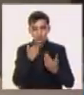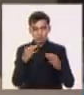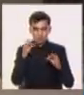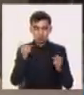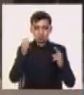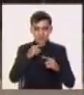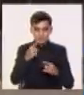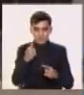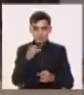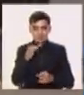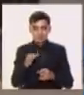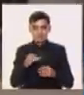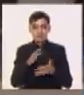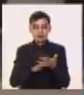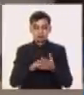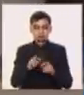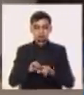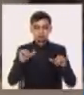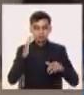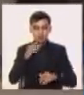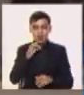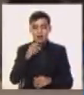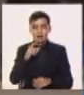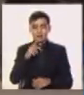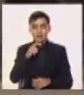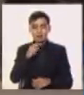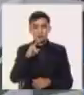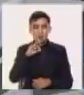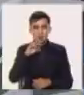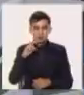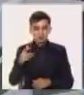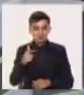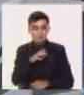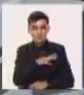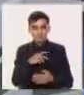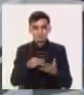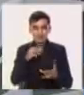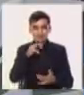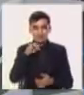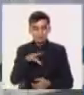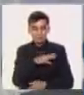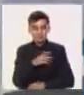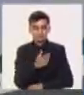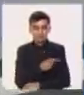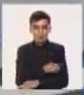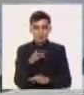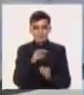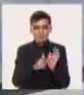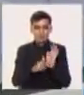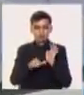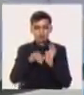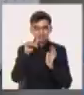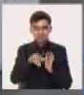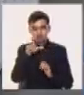А в Гонконге увеличивают охват тестирования на ковид. Предполагается, что тесты сдадут по меньшей мере 86 тысяч человек.